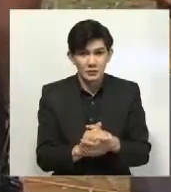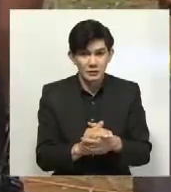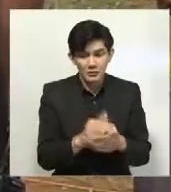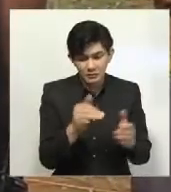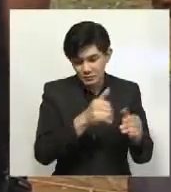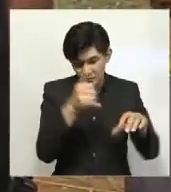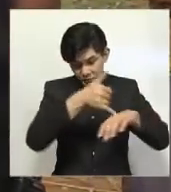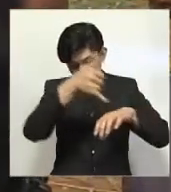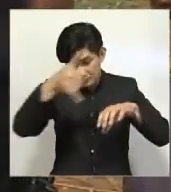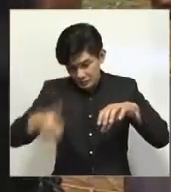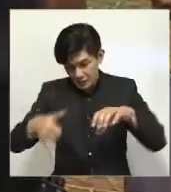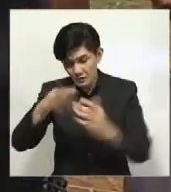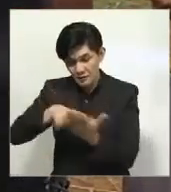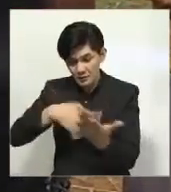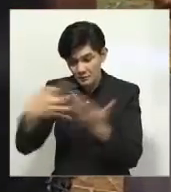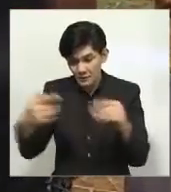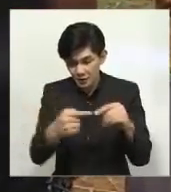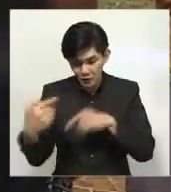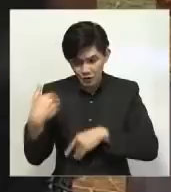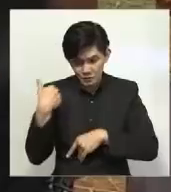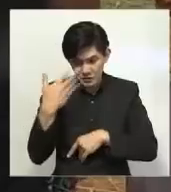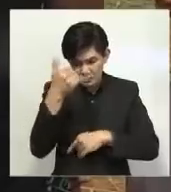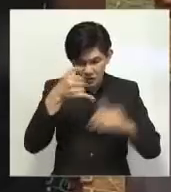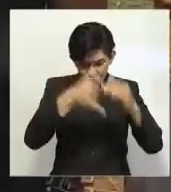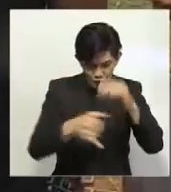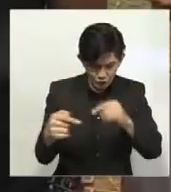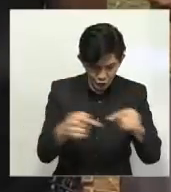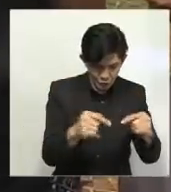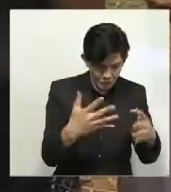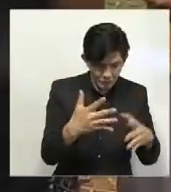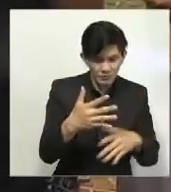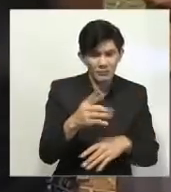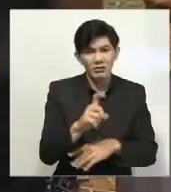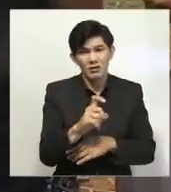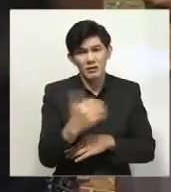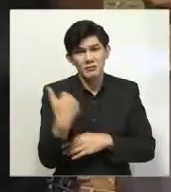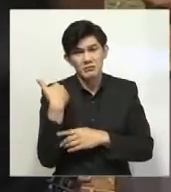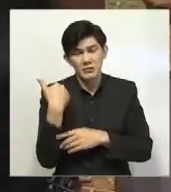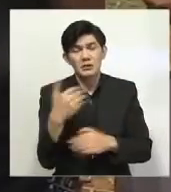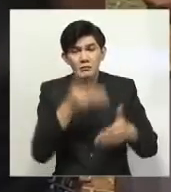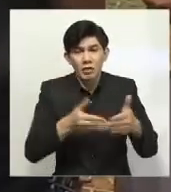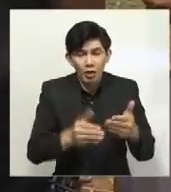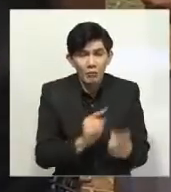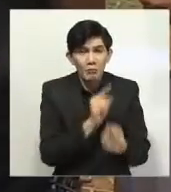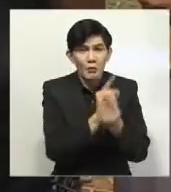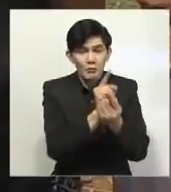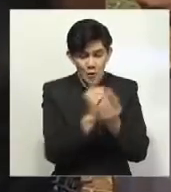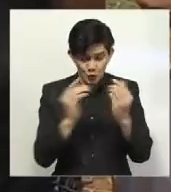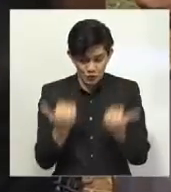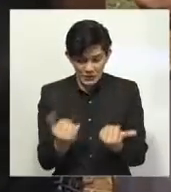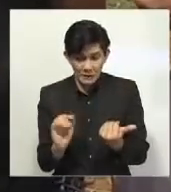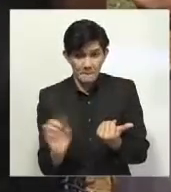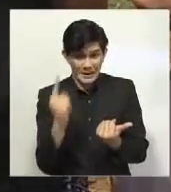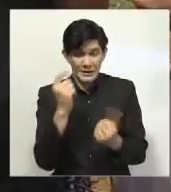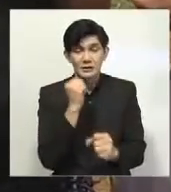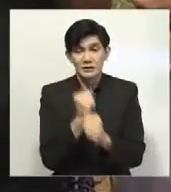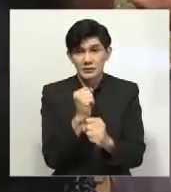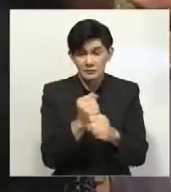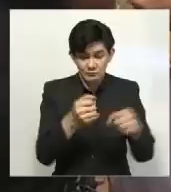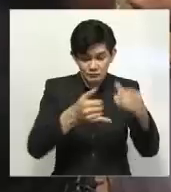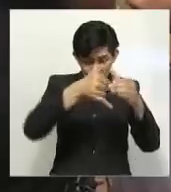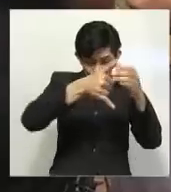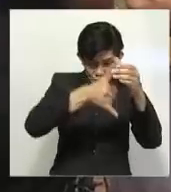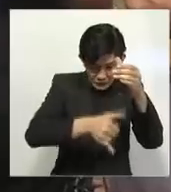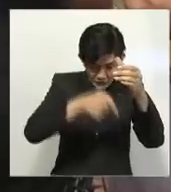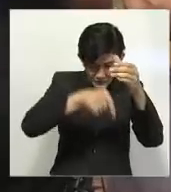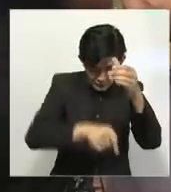างแผนต่อเพราะเราลงต่อไปไม่ได้เจออุปสรรคในเรื่องของหินที่ฝังอยู่ตรงนี้ครับต้องวันนี้เนี่ยเราจะลงไปสำ